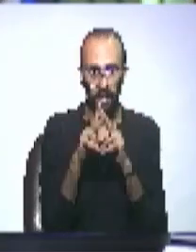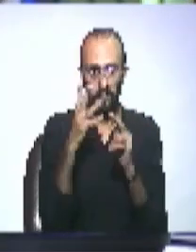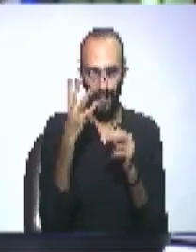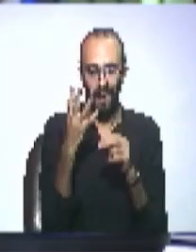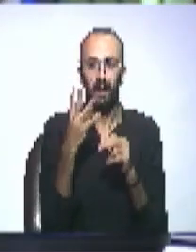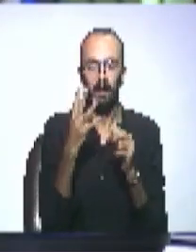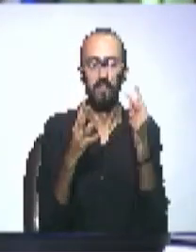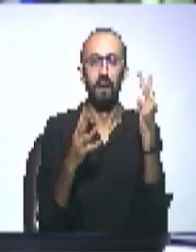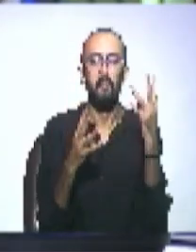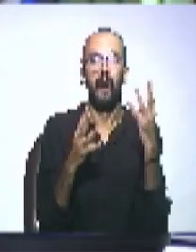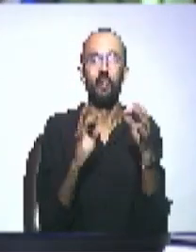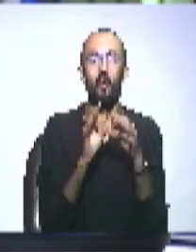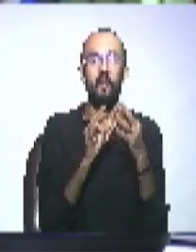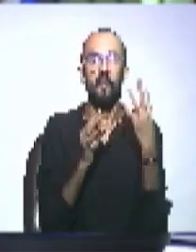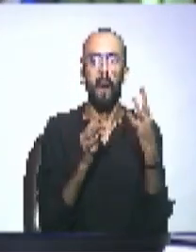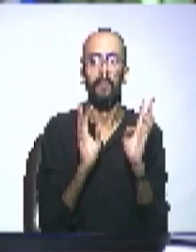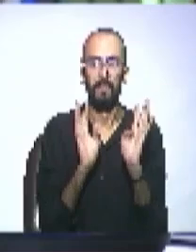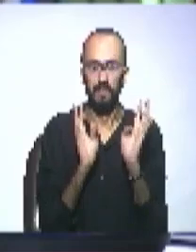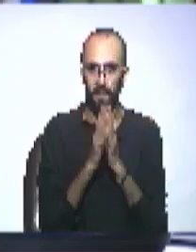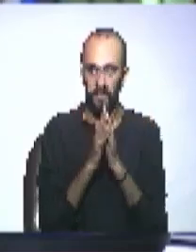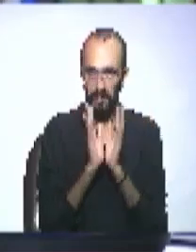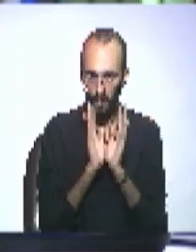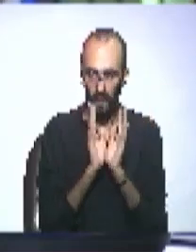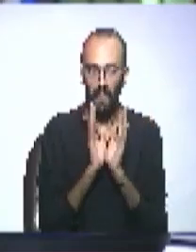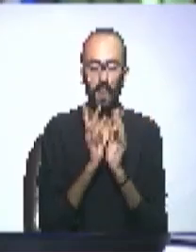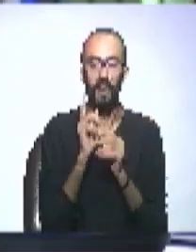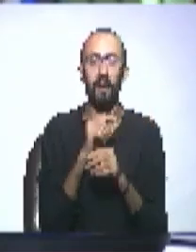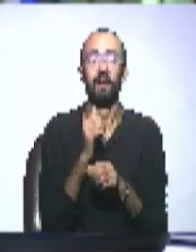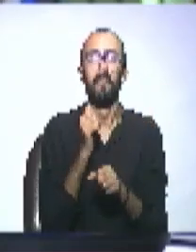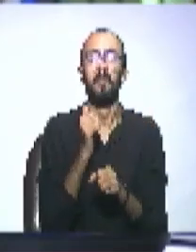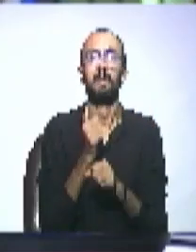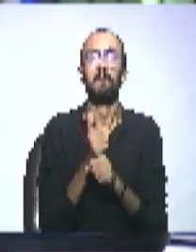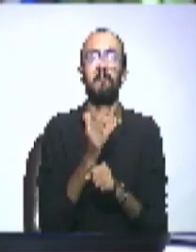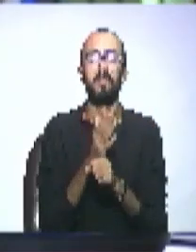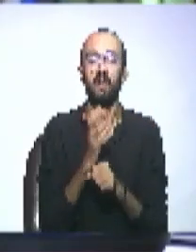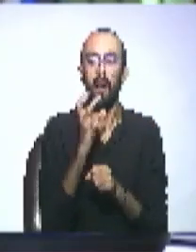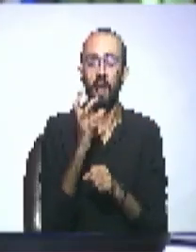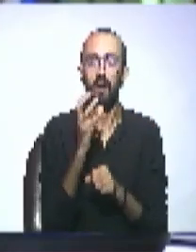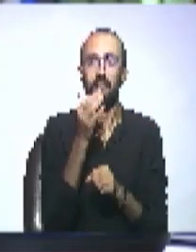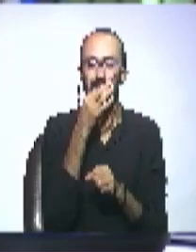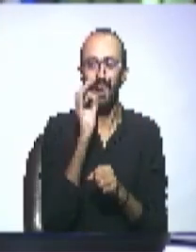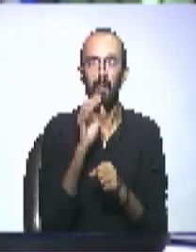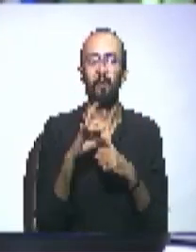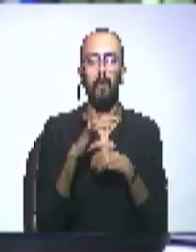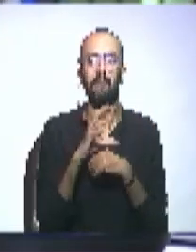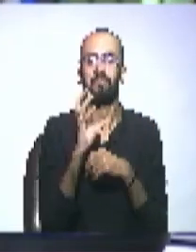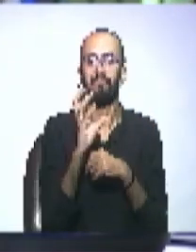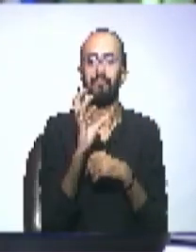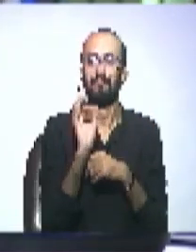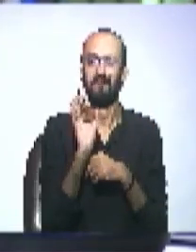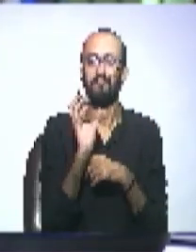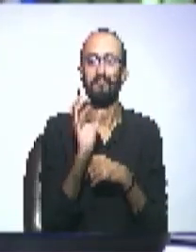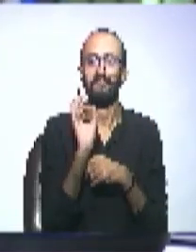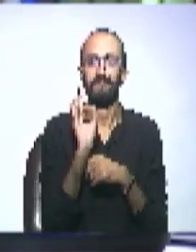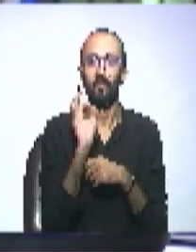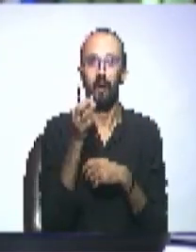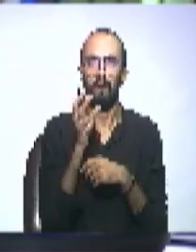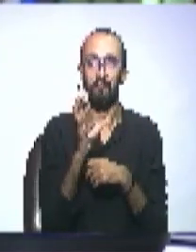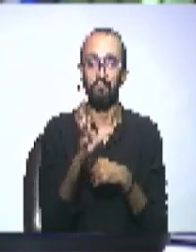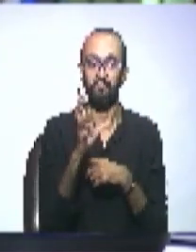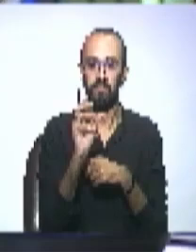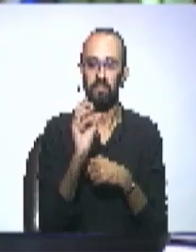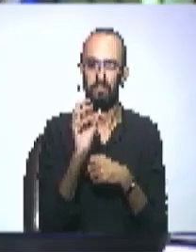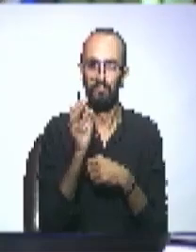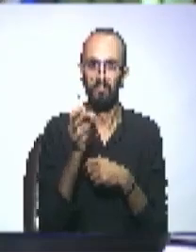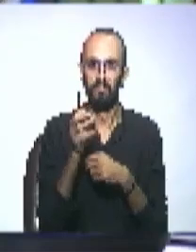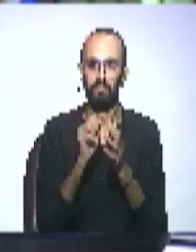بنحط عليهم اربع فصوص ثوم زي ما انا عملت دلوقتي، بنحط عليهم بصله في حجم البرتقانه البلدي كده الصغيره